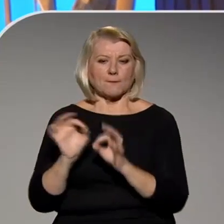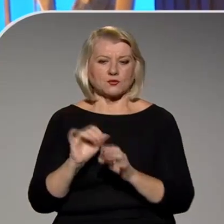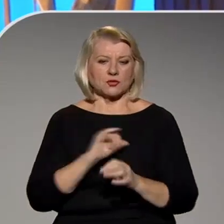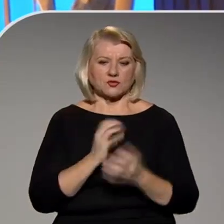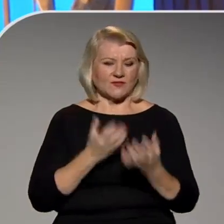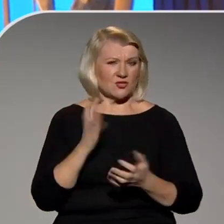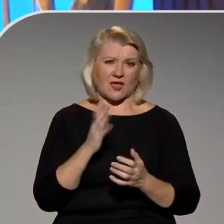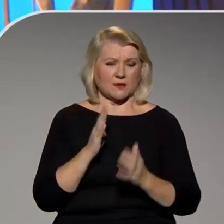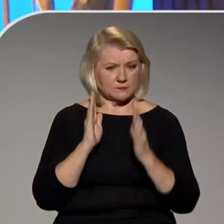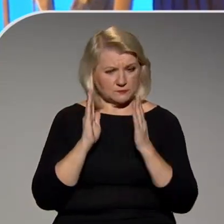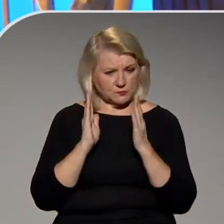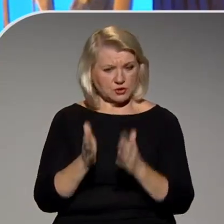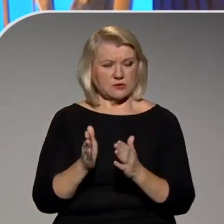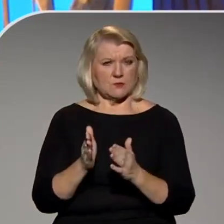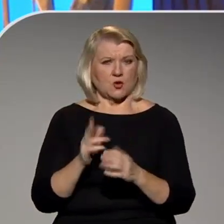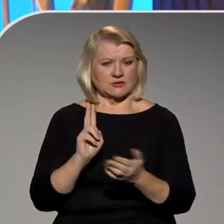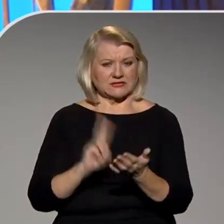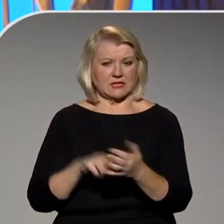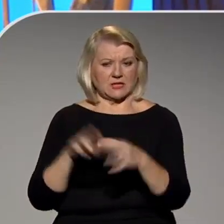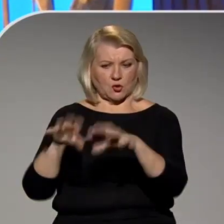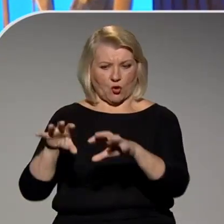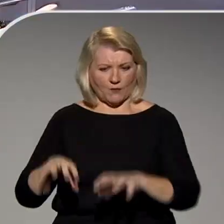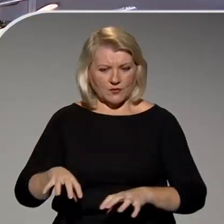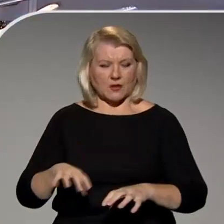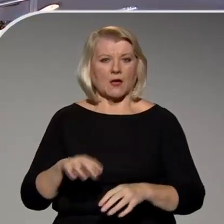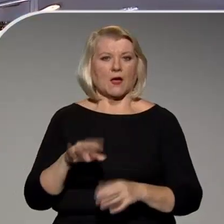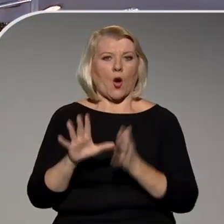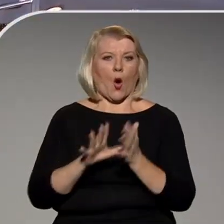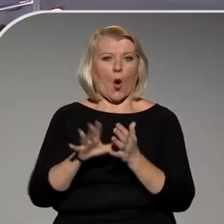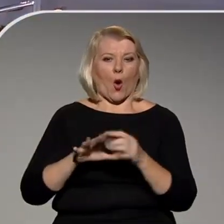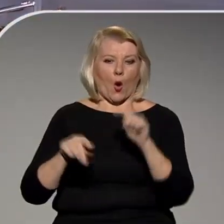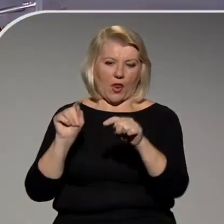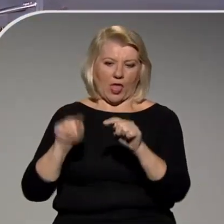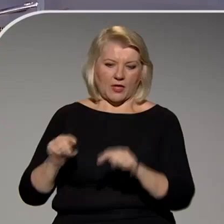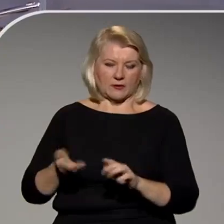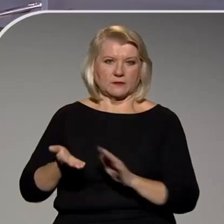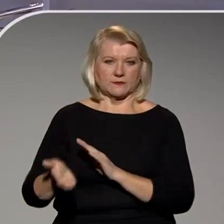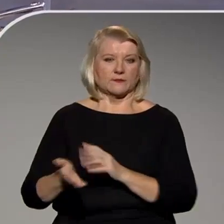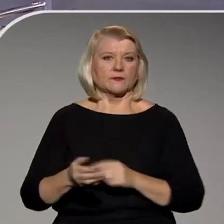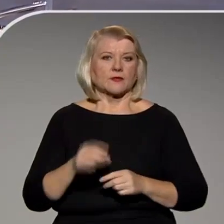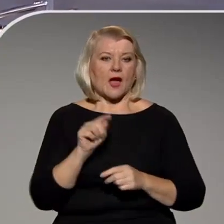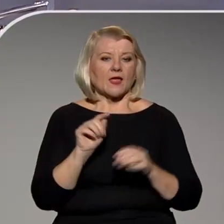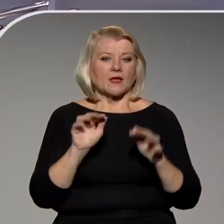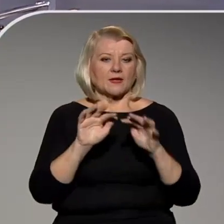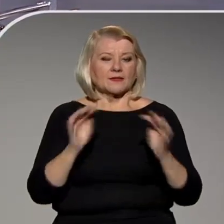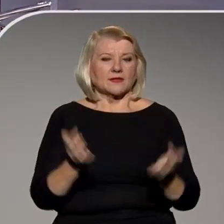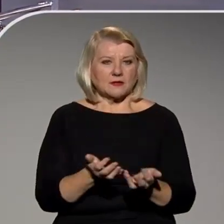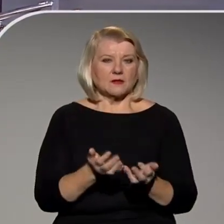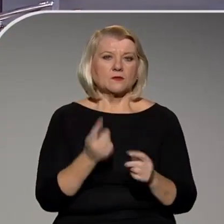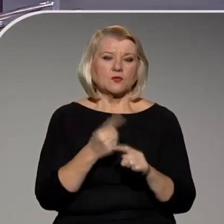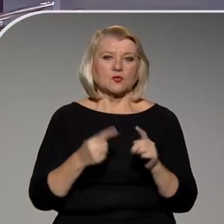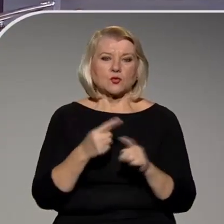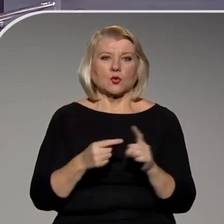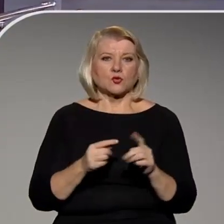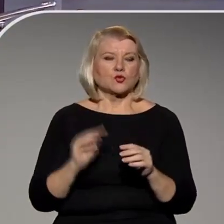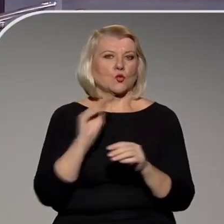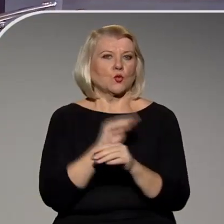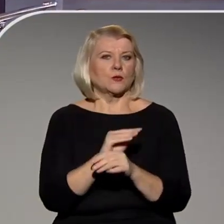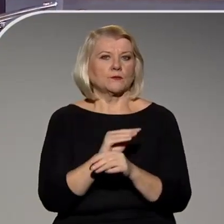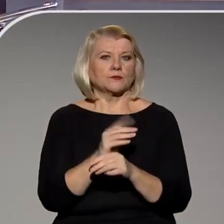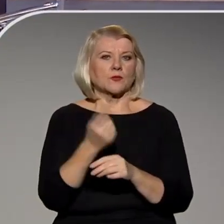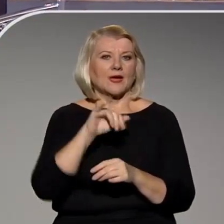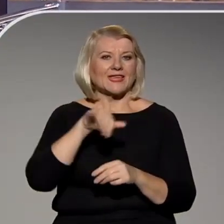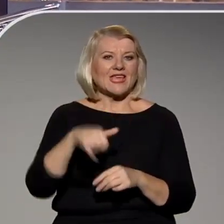Ale byly zakápnuté olejem. Byly zakápnuté olejem a ta dýně speciálně, ta byla ještě trošku zakápnutá